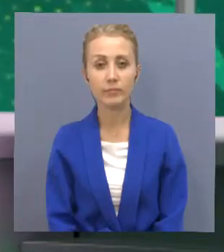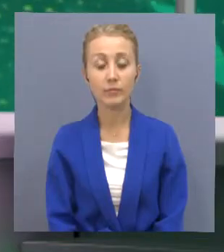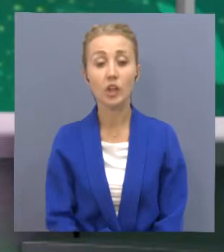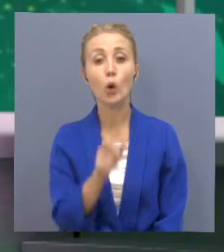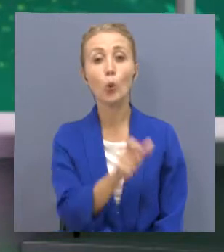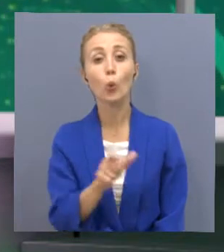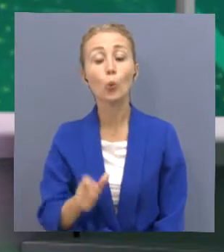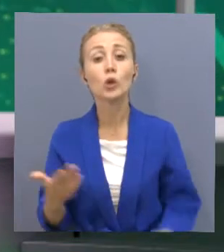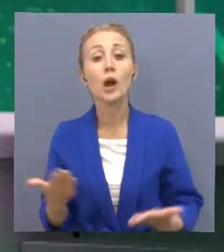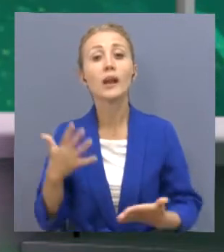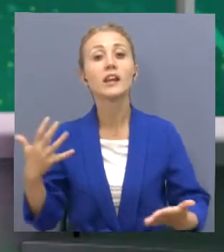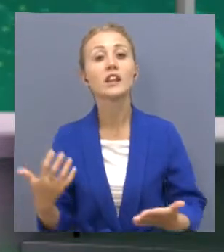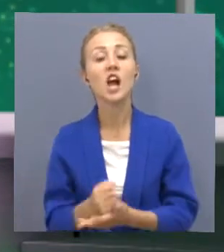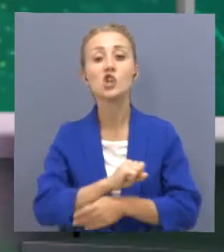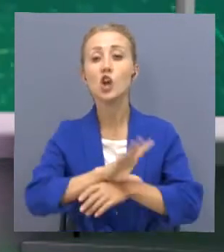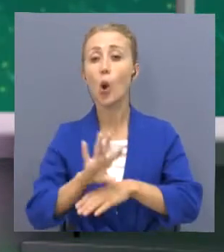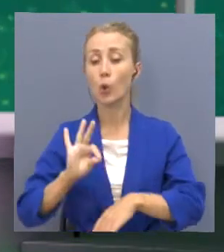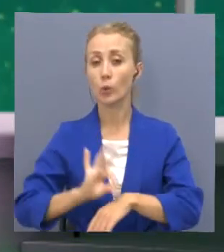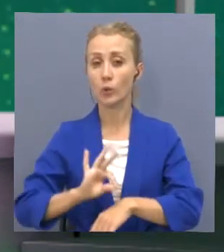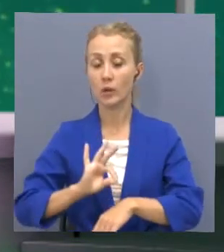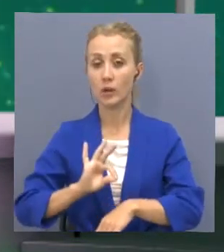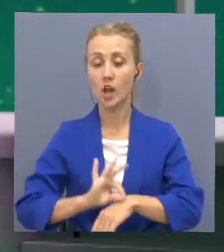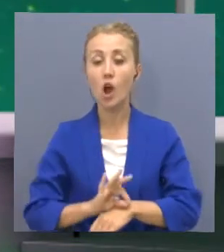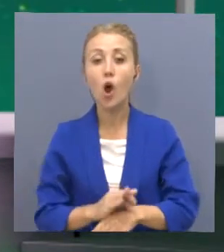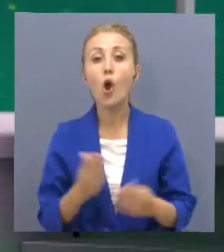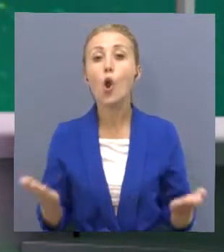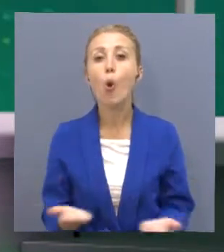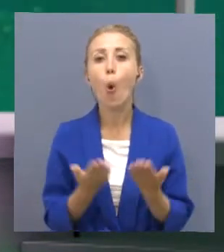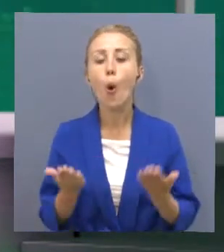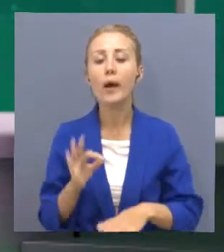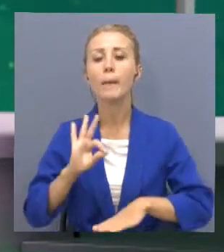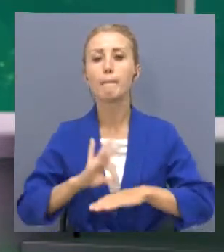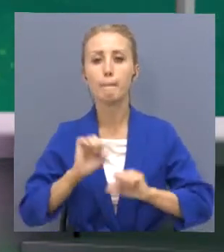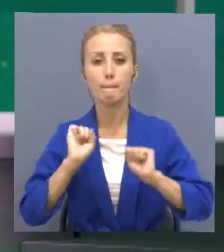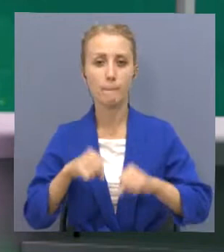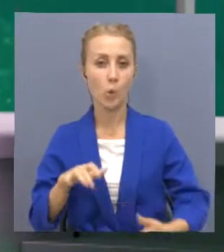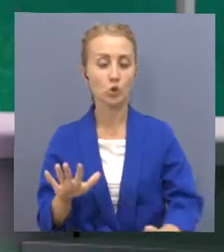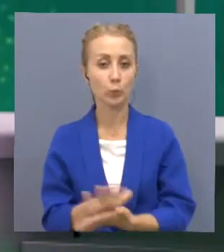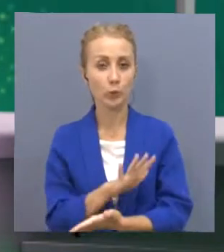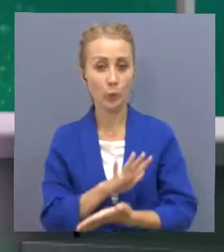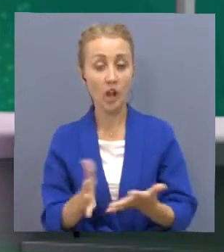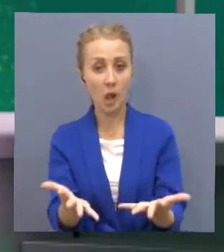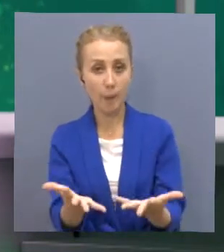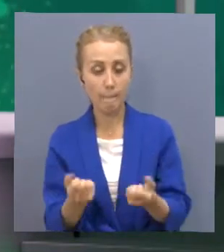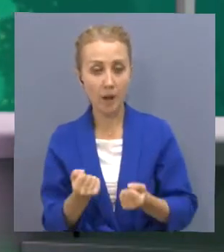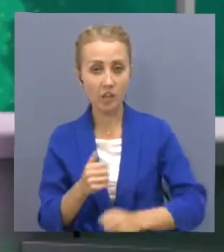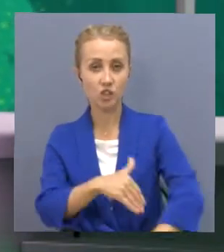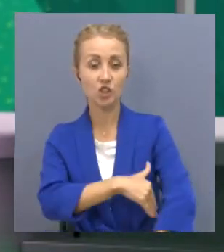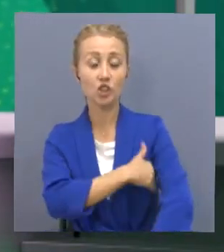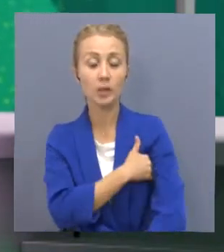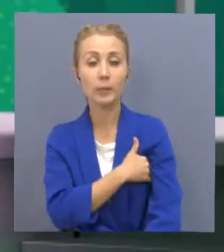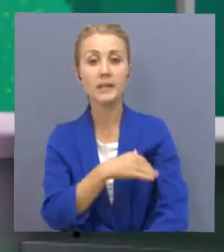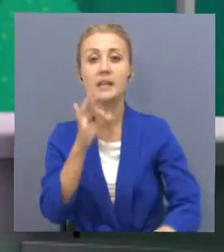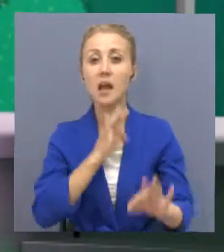Пациенты, у которых диагностирован COVID-19, при легком течении заболевания смогут бесплатно получать жаропонижающие